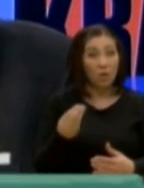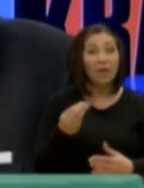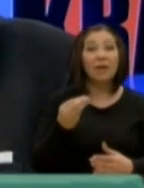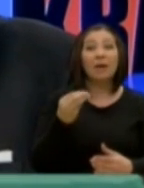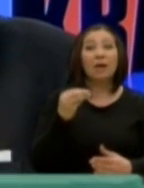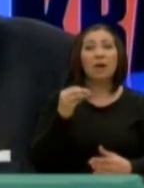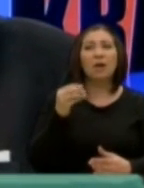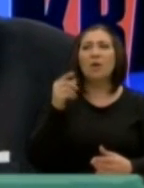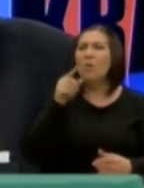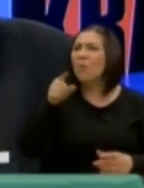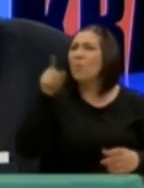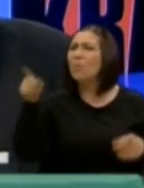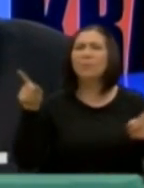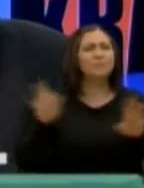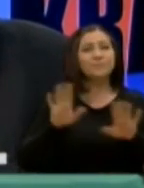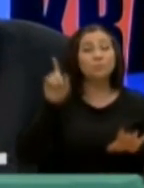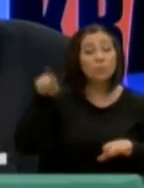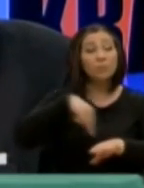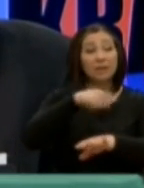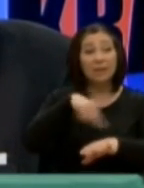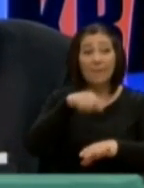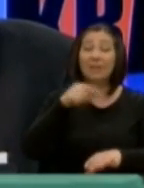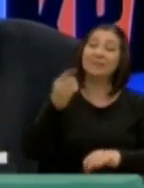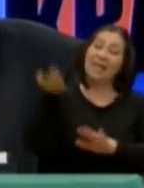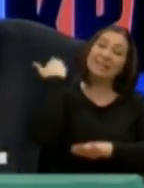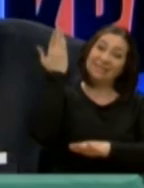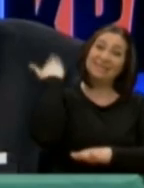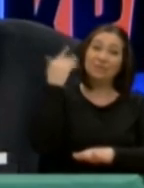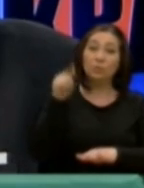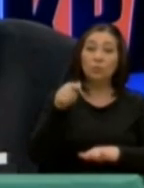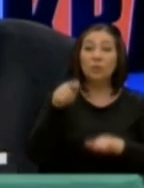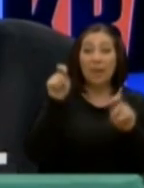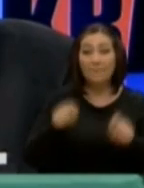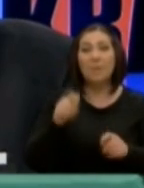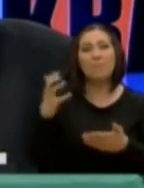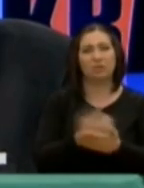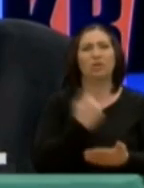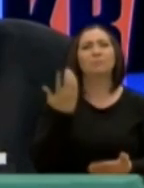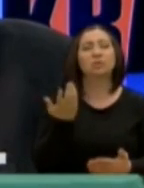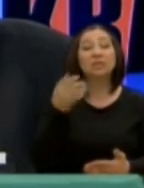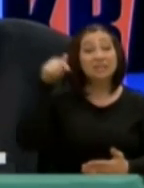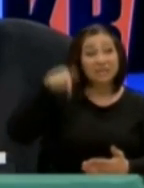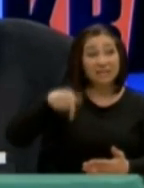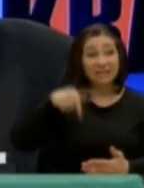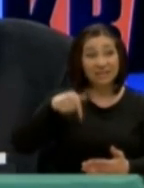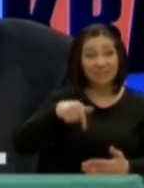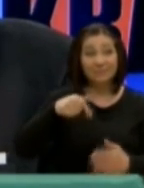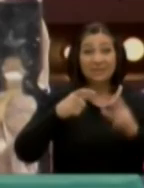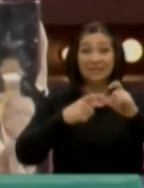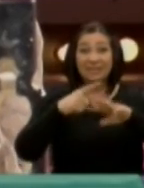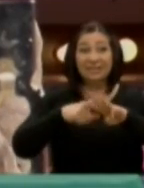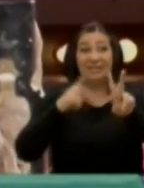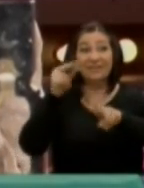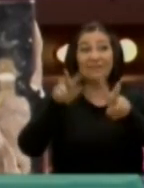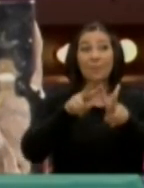X-ray şu bu ama o zamanın teknolojisi bunu yapmayı başarmış. Şimdi Selvan